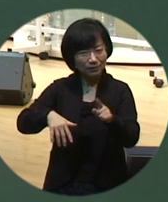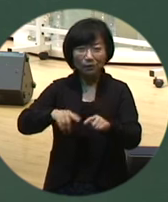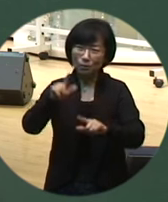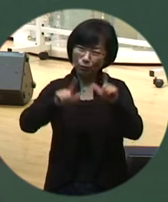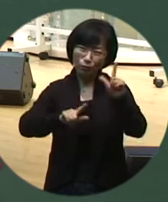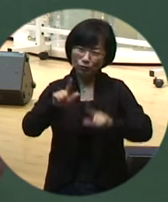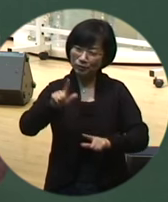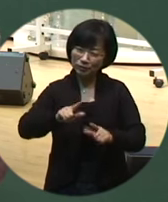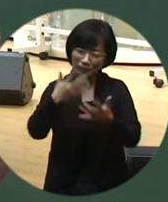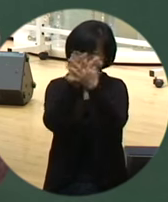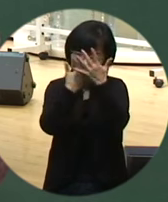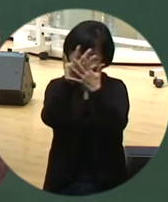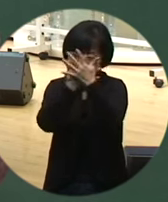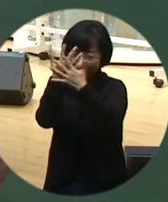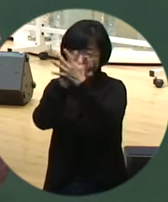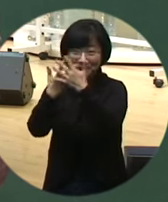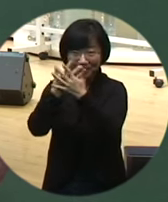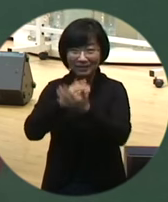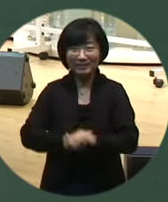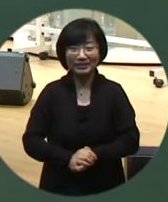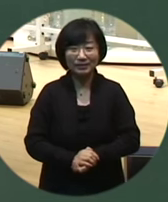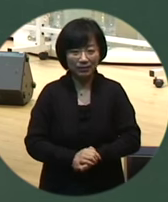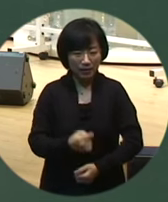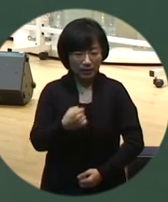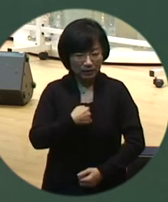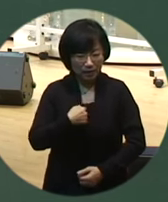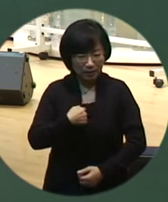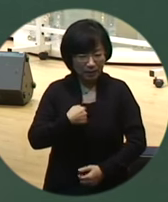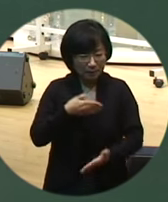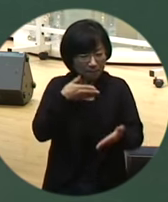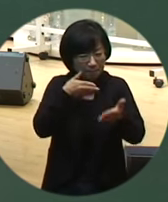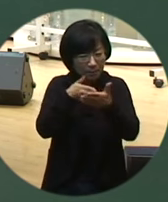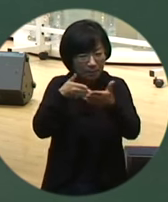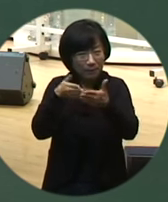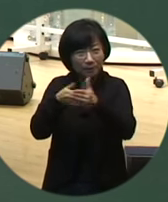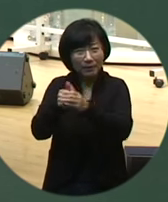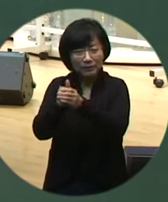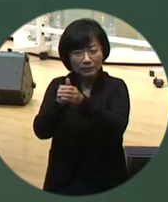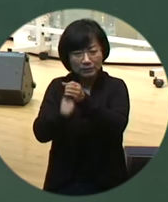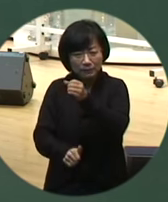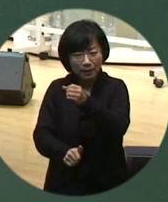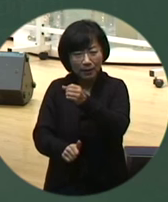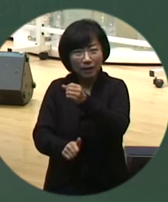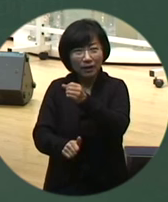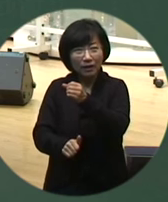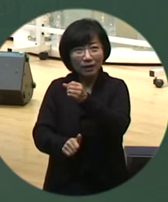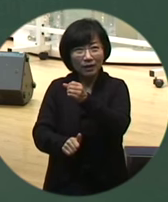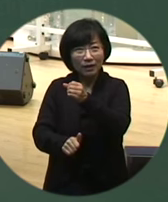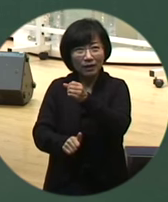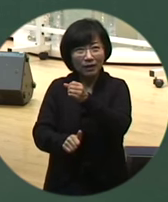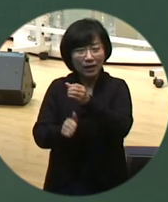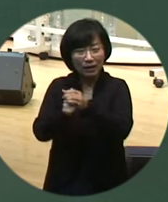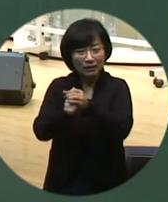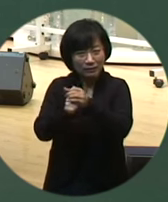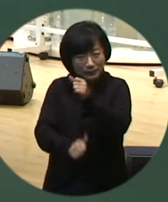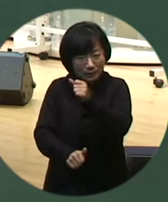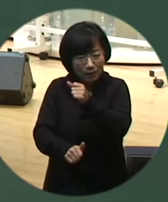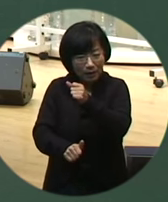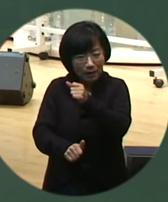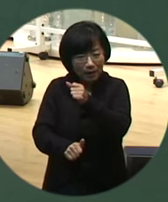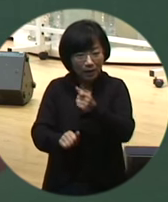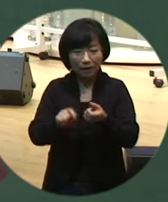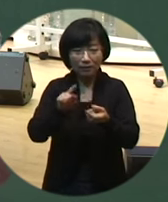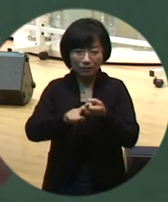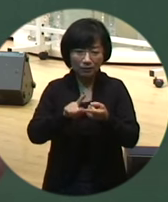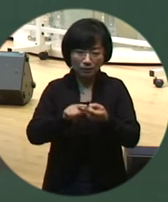looks as though we don't understand. 우리가 안 되고 실패하는 이유가 여기 있는 것으로 이해를 못 하더라니까요. In other words,